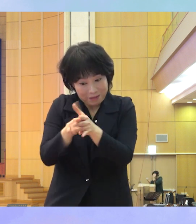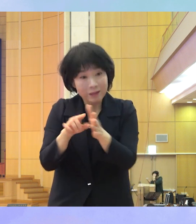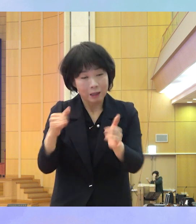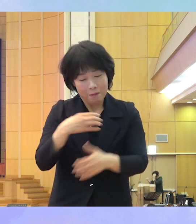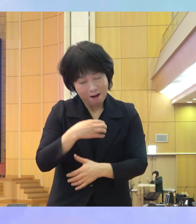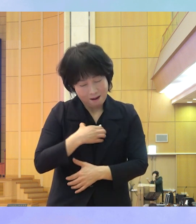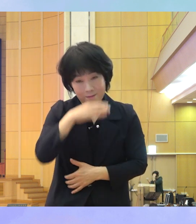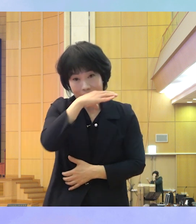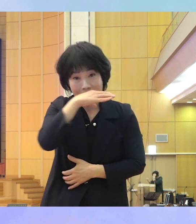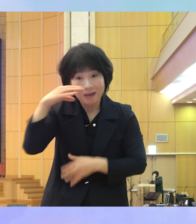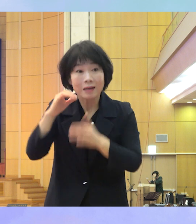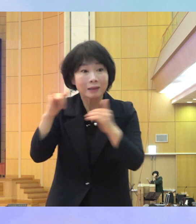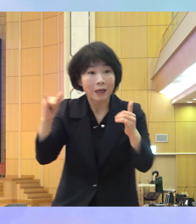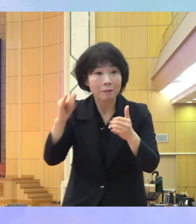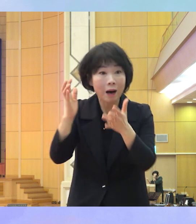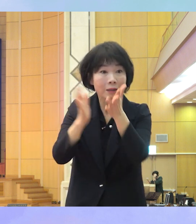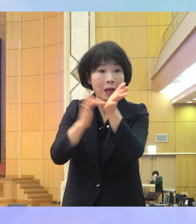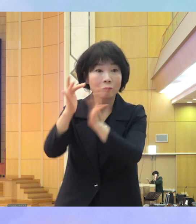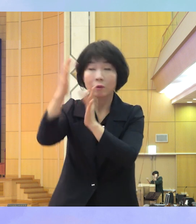자는